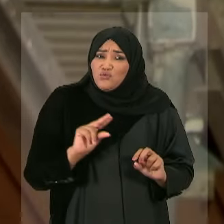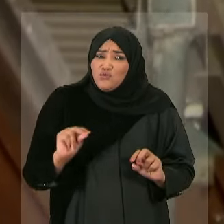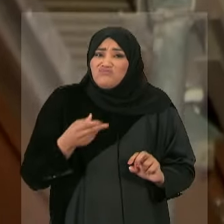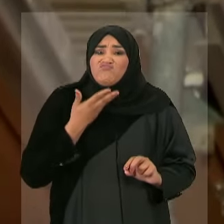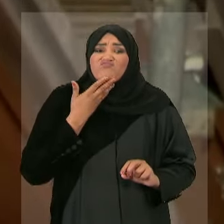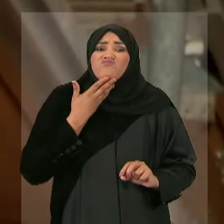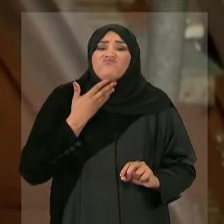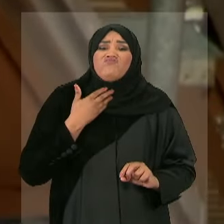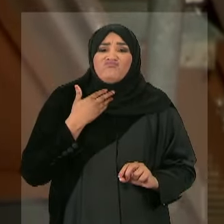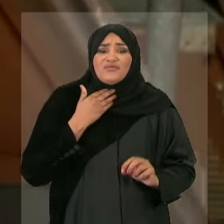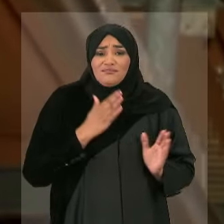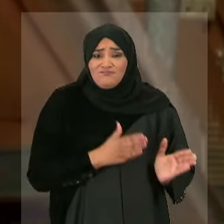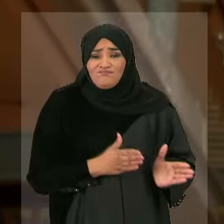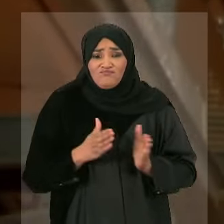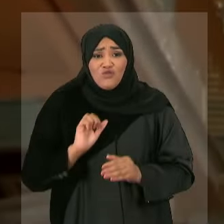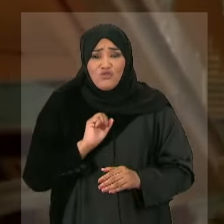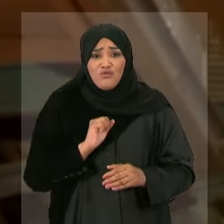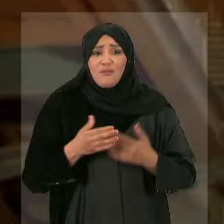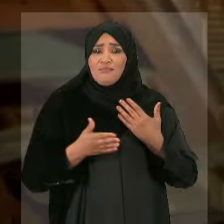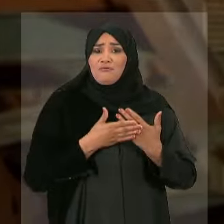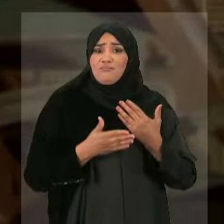صليم وحد